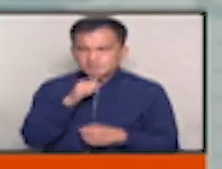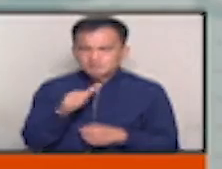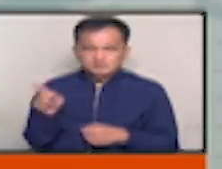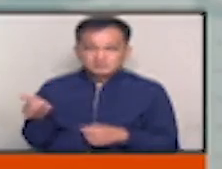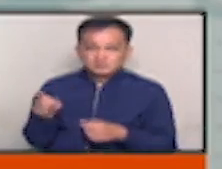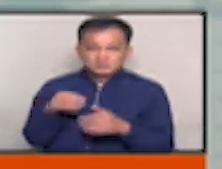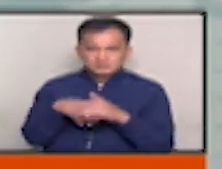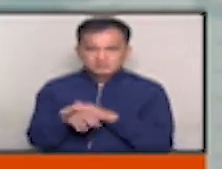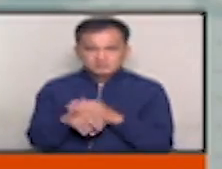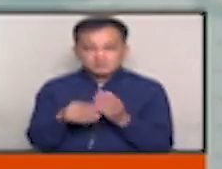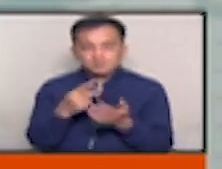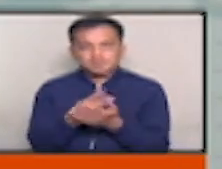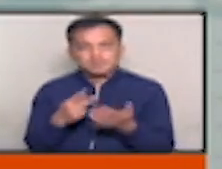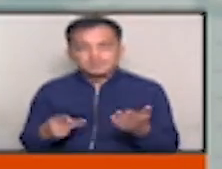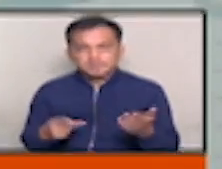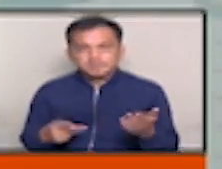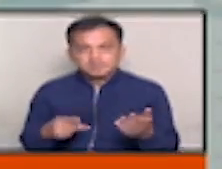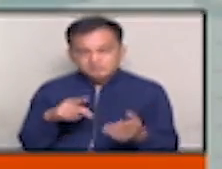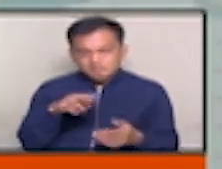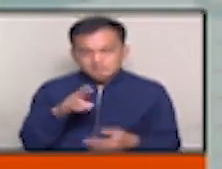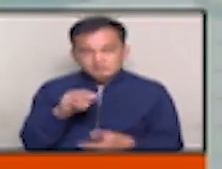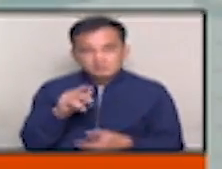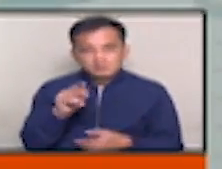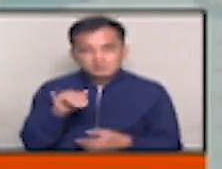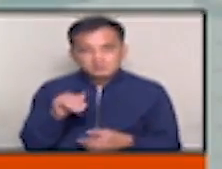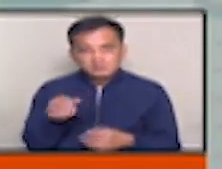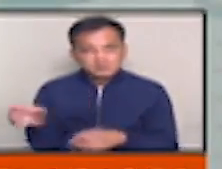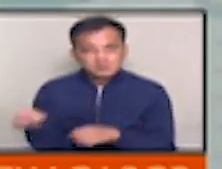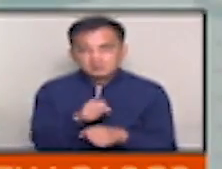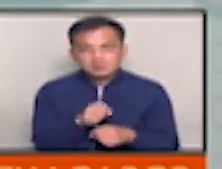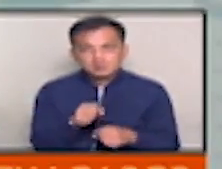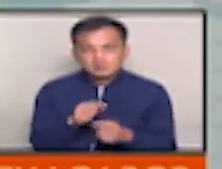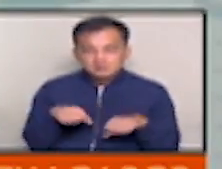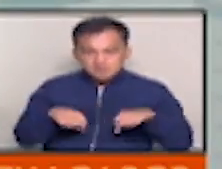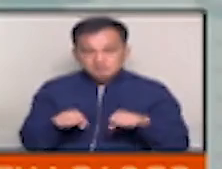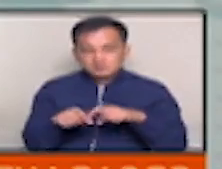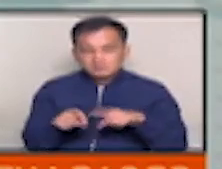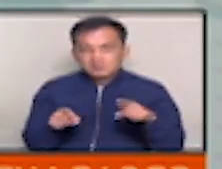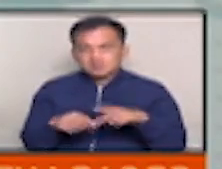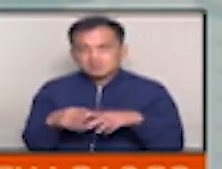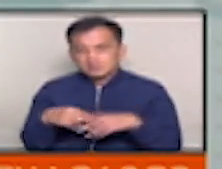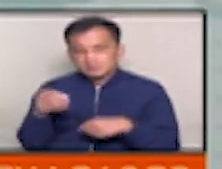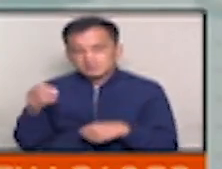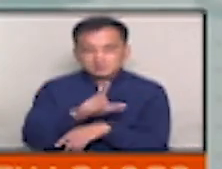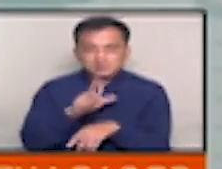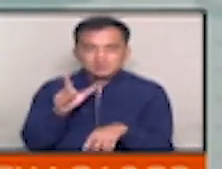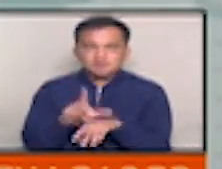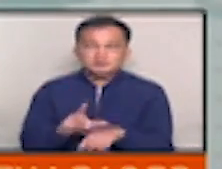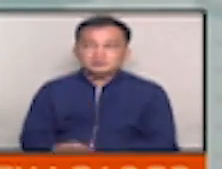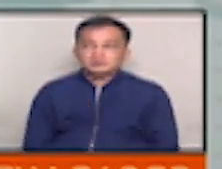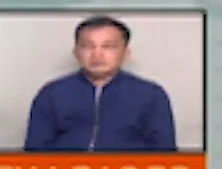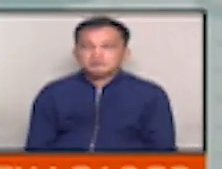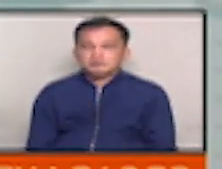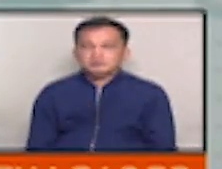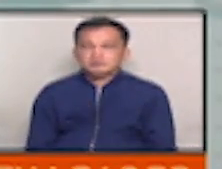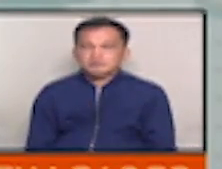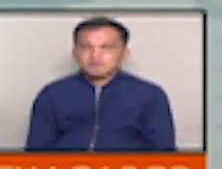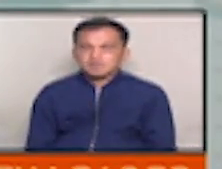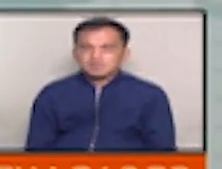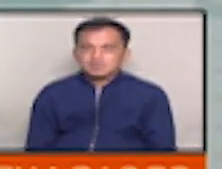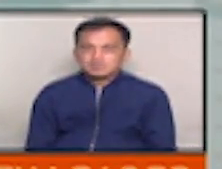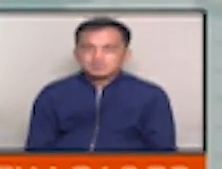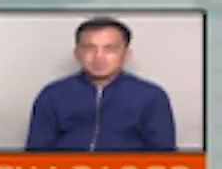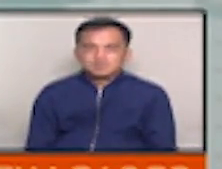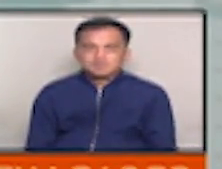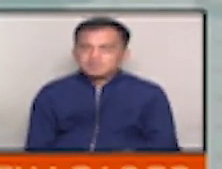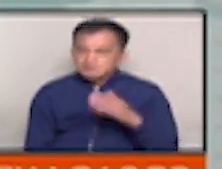sa loob ng property nung may-ari ng dampa hinila yung kariton, kundi sa labas po mismo ng parking lot yan. Ay, sir, yun nga po